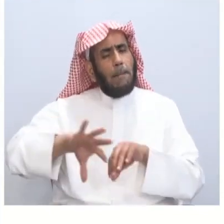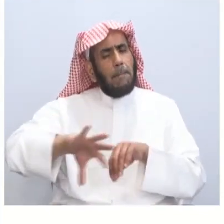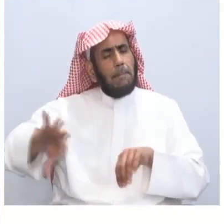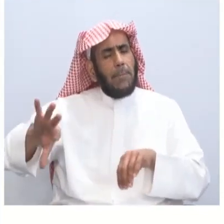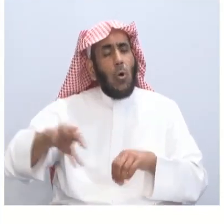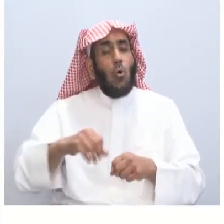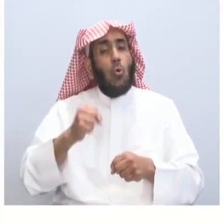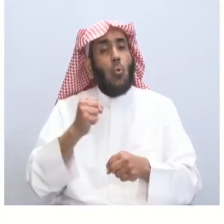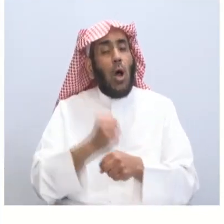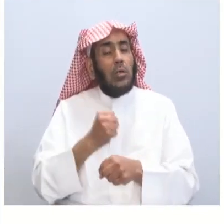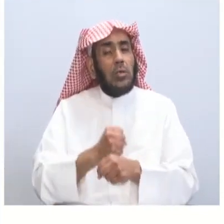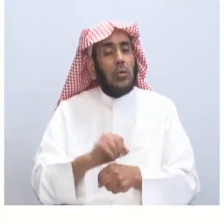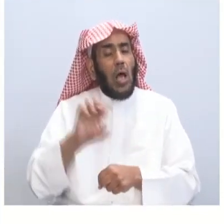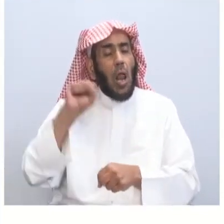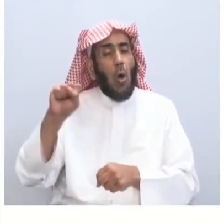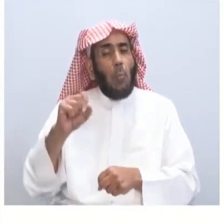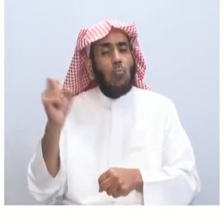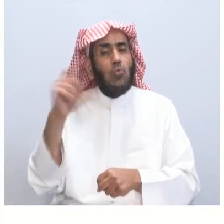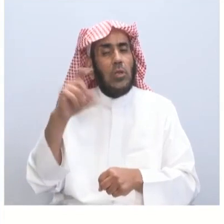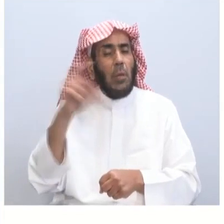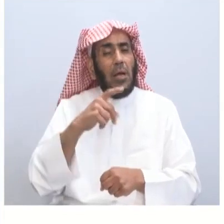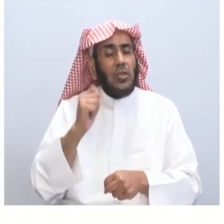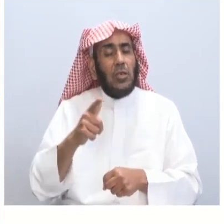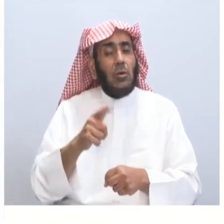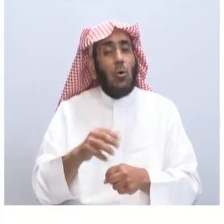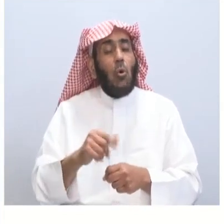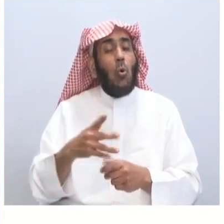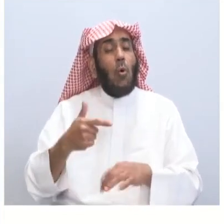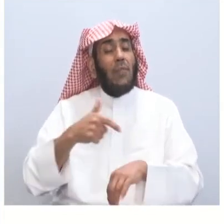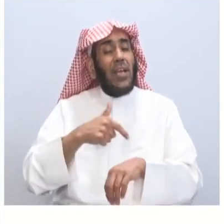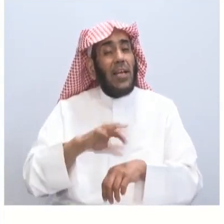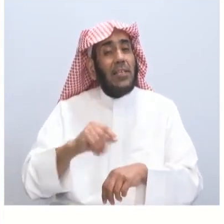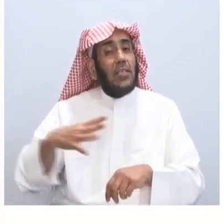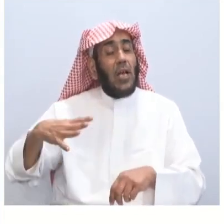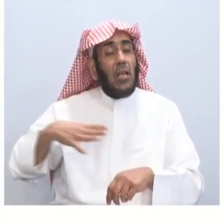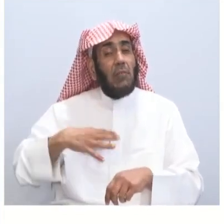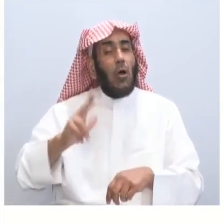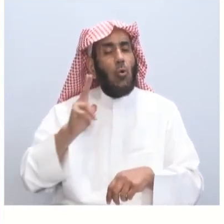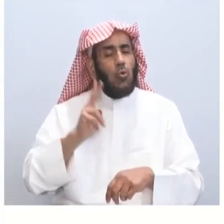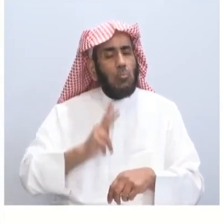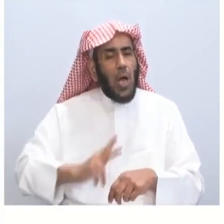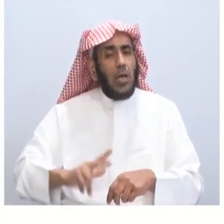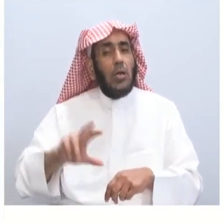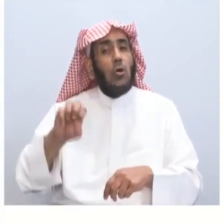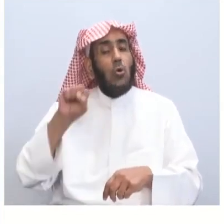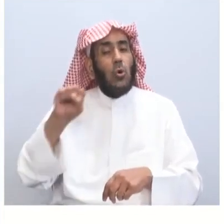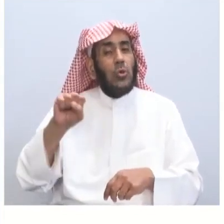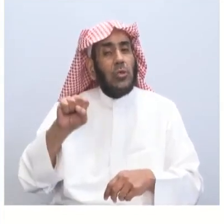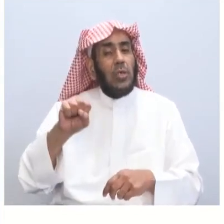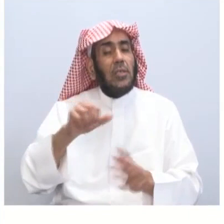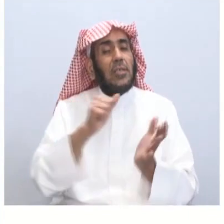وجعل لهم مرتبات شهريه وفي عهد عثمان بن عفان خصصت